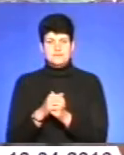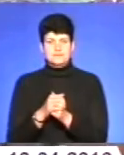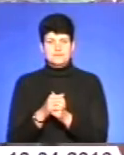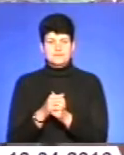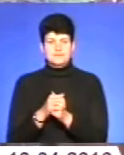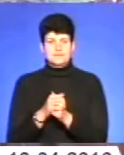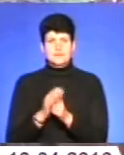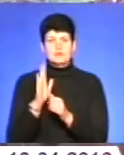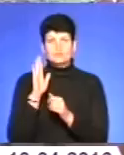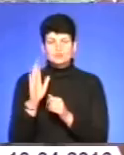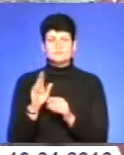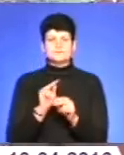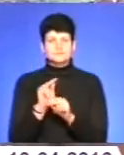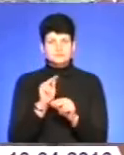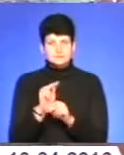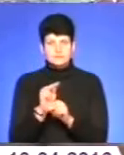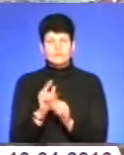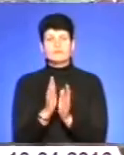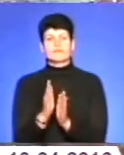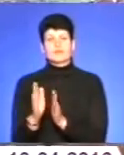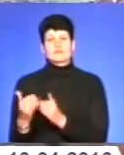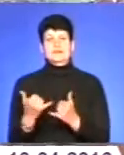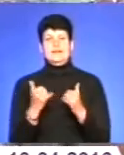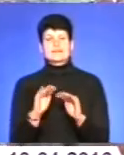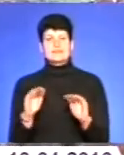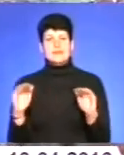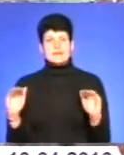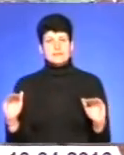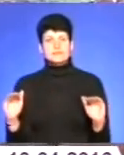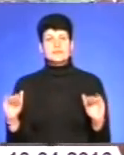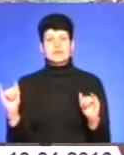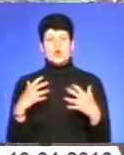там вишкільна програма така для дітей, ну і саме основне – це оздоровлення дітей.